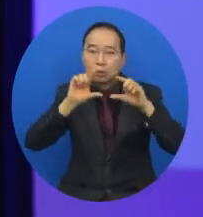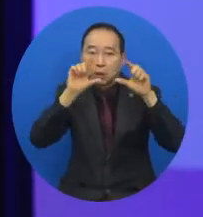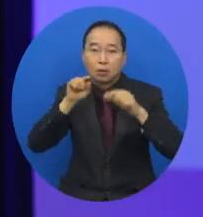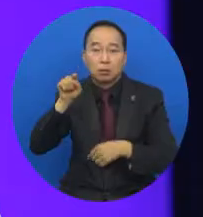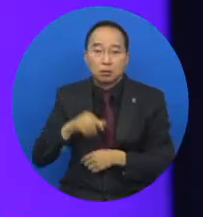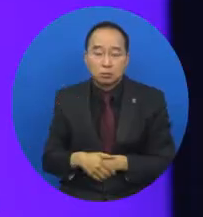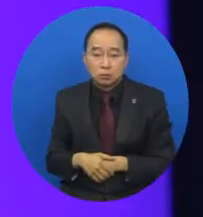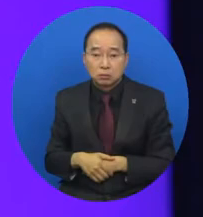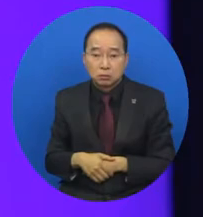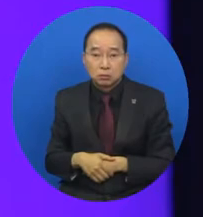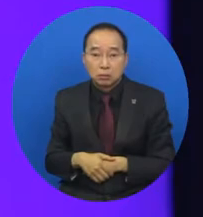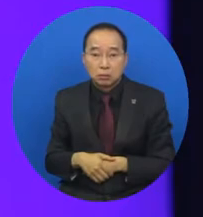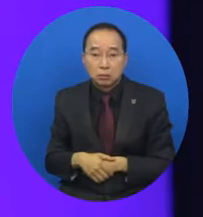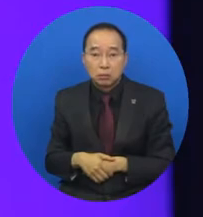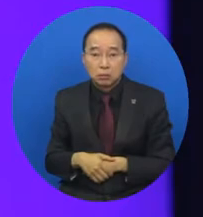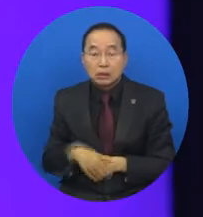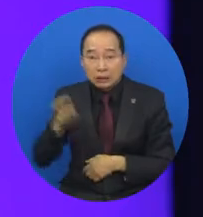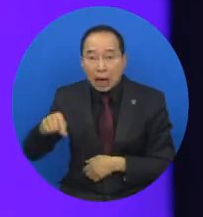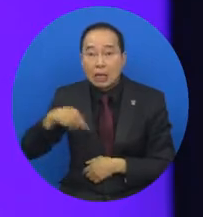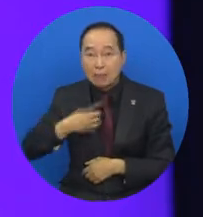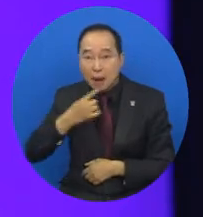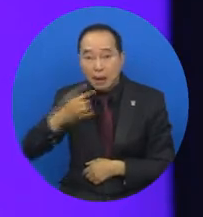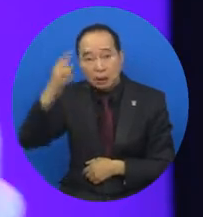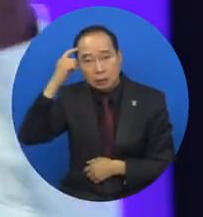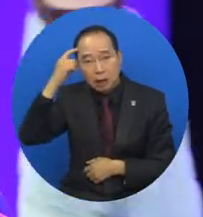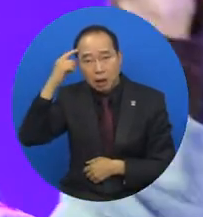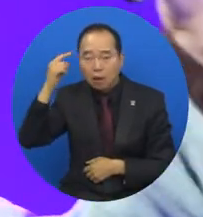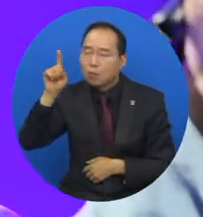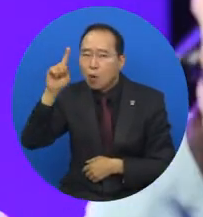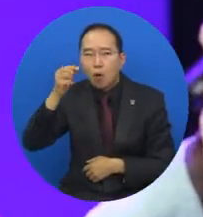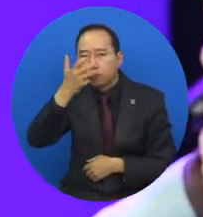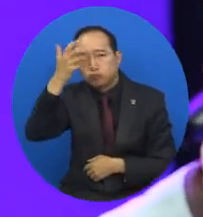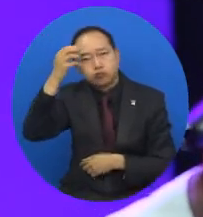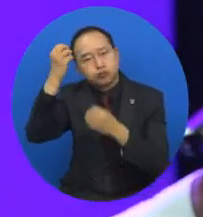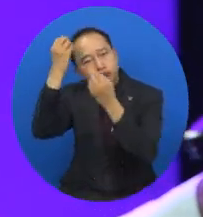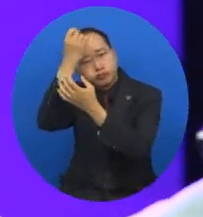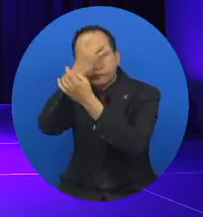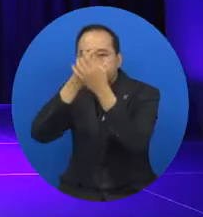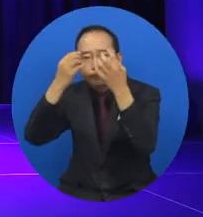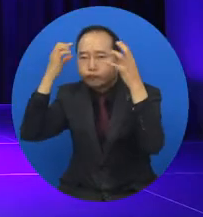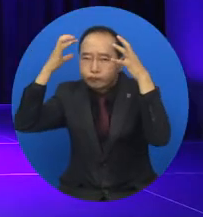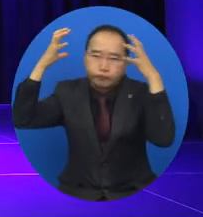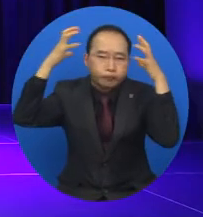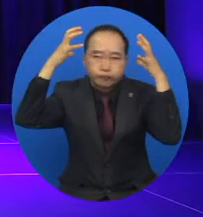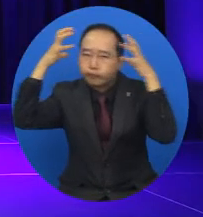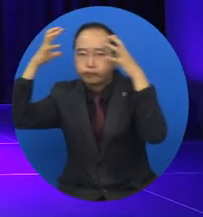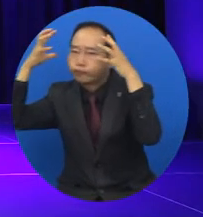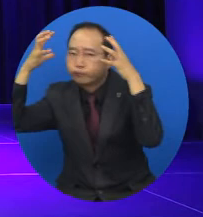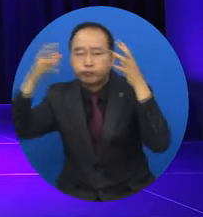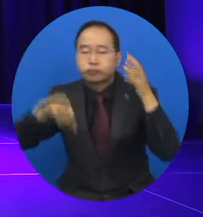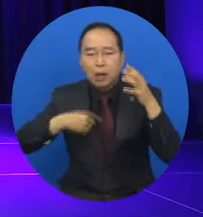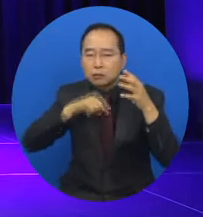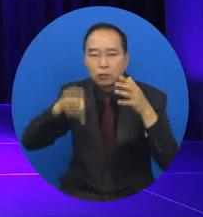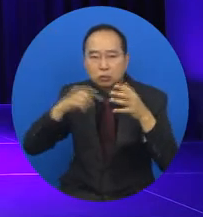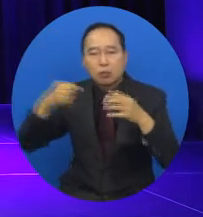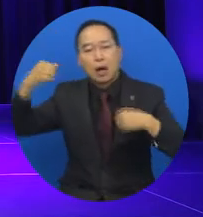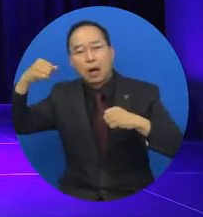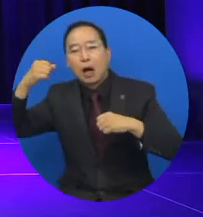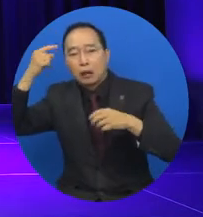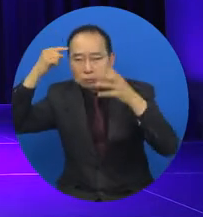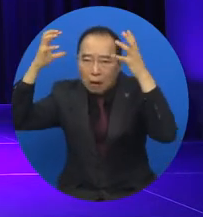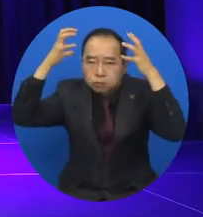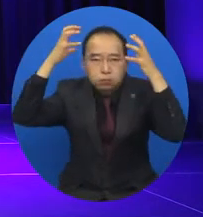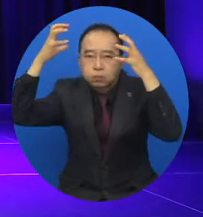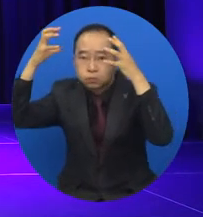거였어요. 저희들은 알 수 없지만 그분들은 이 안에서 어마어마한 세상에서 환상 속에서 그분들의 세상에서 춤을